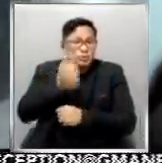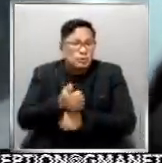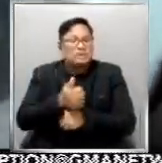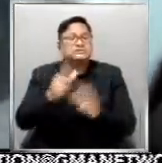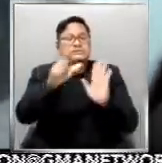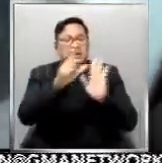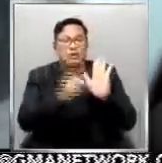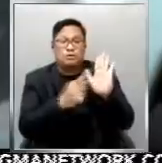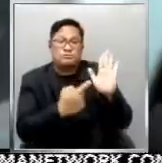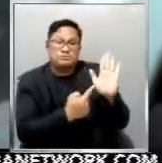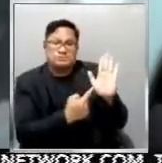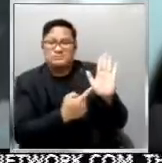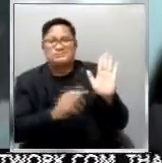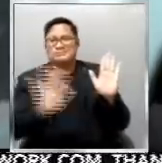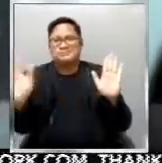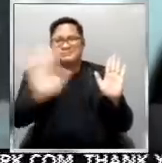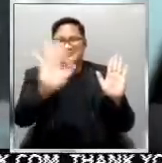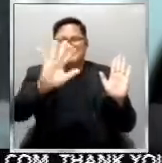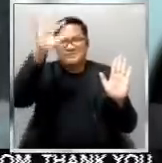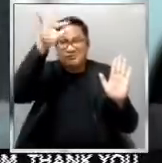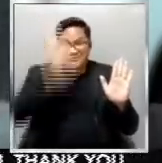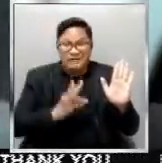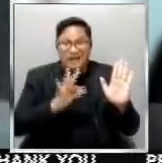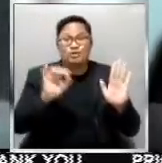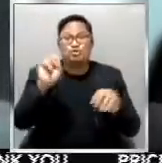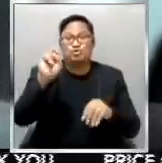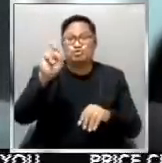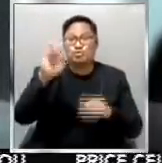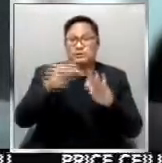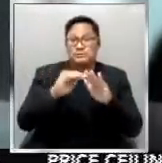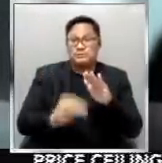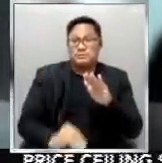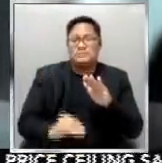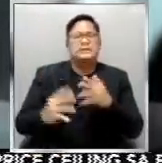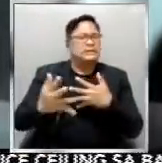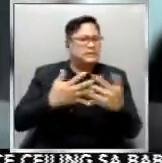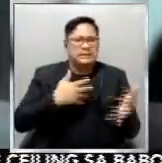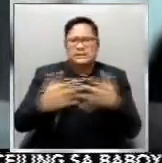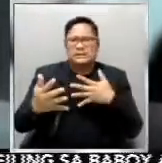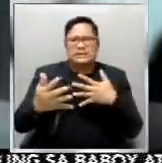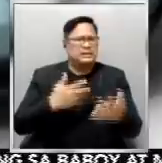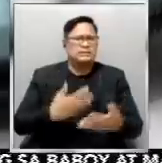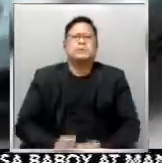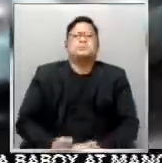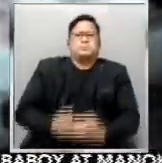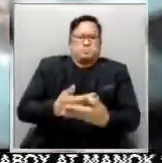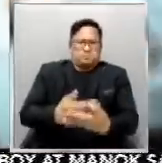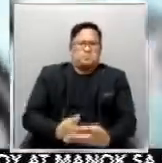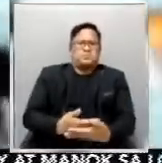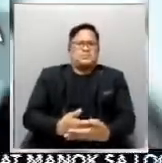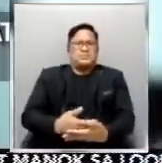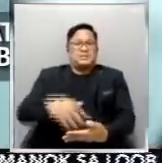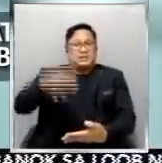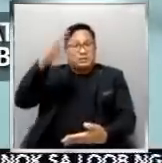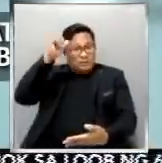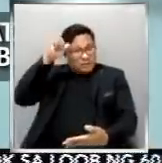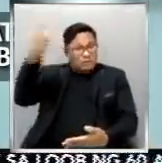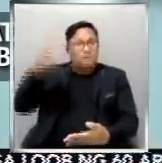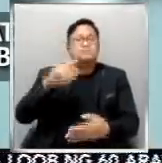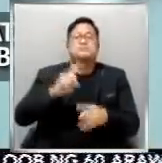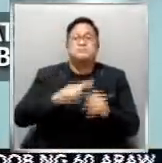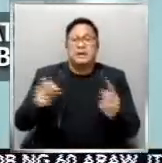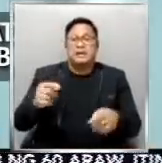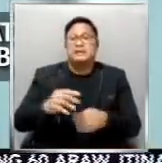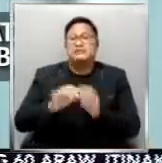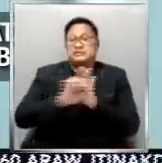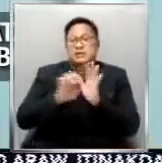sa front passenger seat ang edad 12 anyos pababa kahit pakalong siya ng mas nakatatanda. Ang bata naman na may 4'11 na